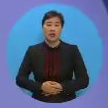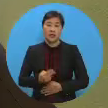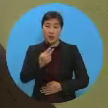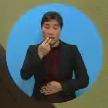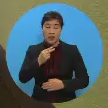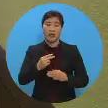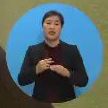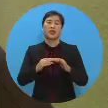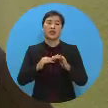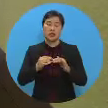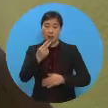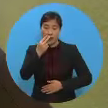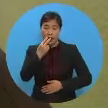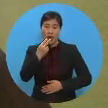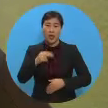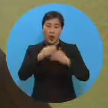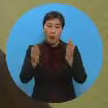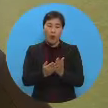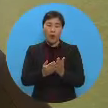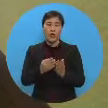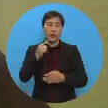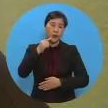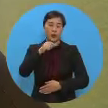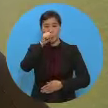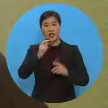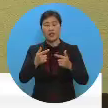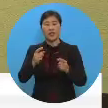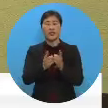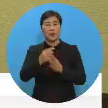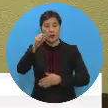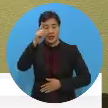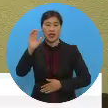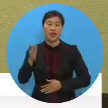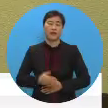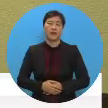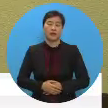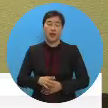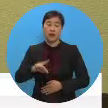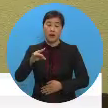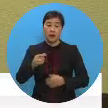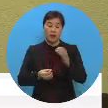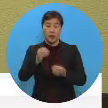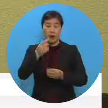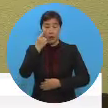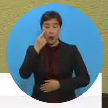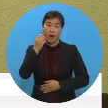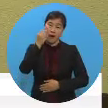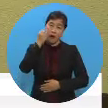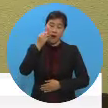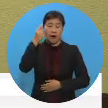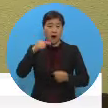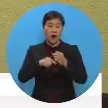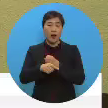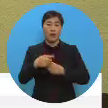생명체에게 니코틴 독성이 얼마나 해로운지 실험을 통해 깨닫게 됩니다. 처음 해보는 실험에서 신기하고 또 과학의 흥미를 가지게